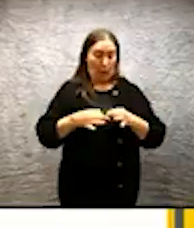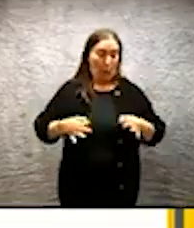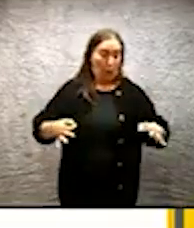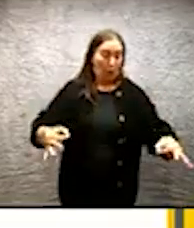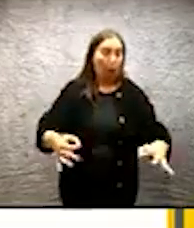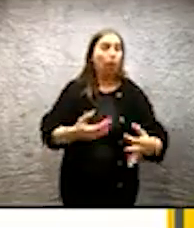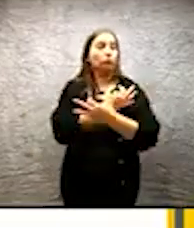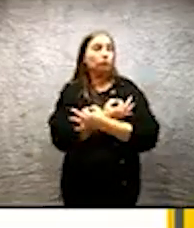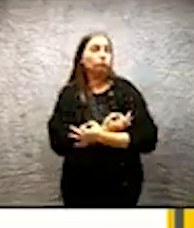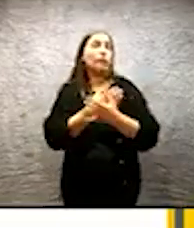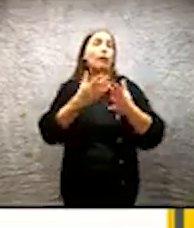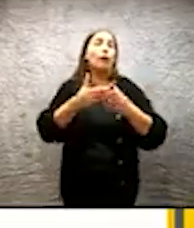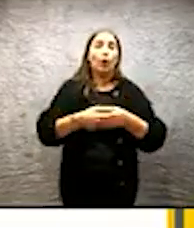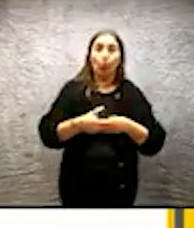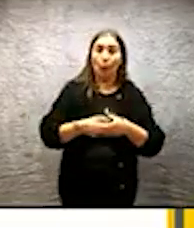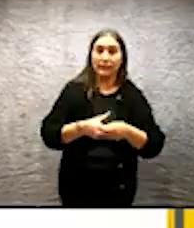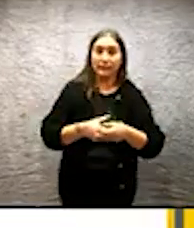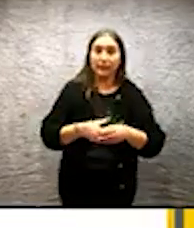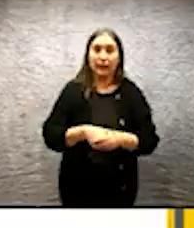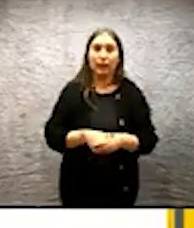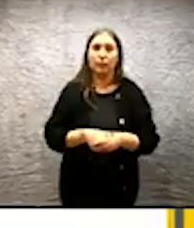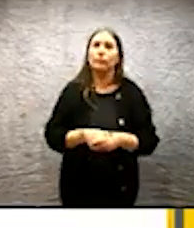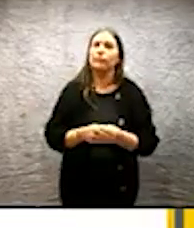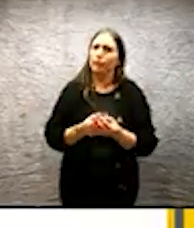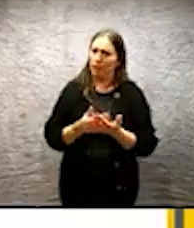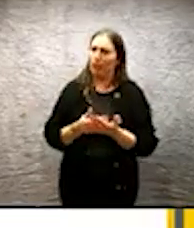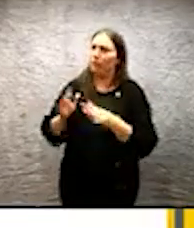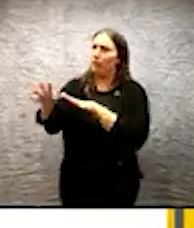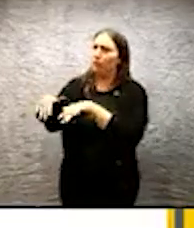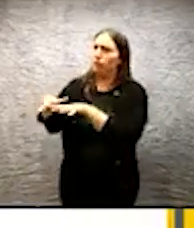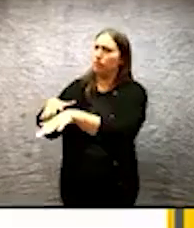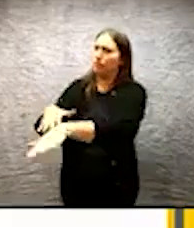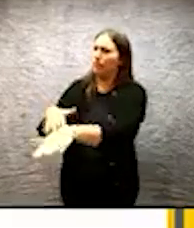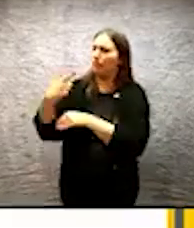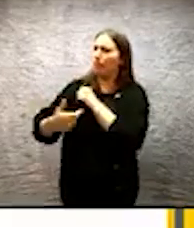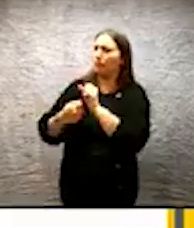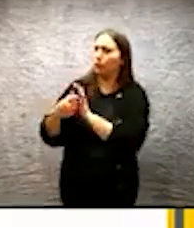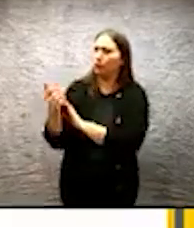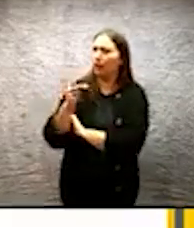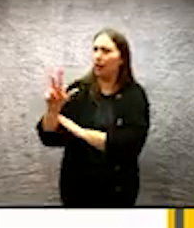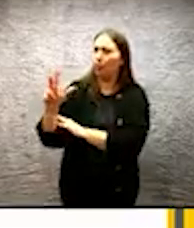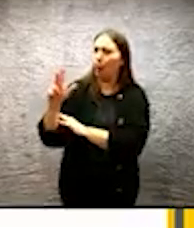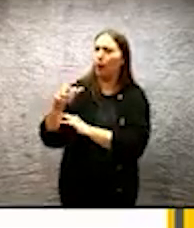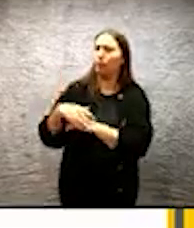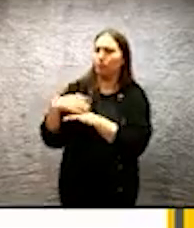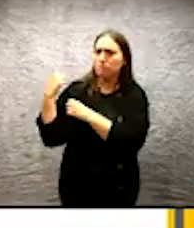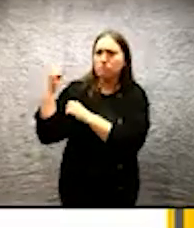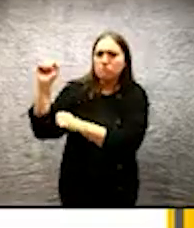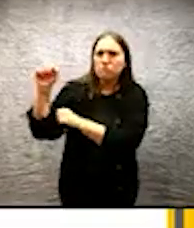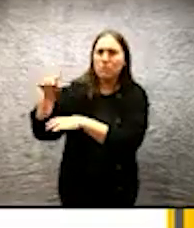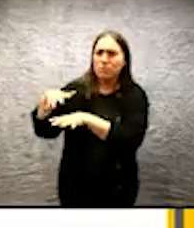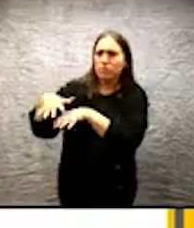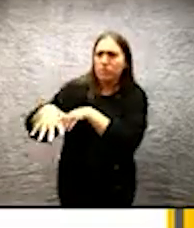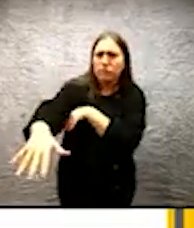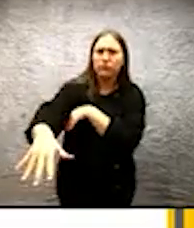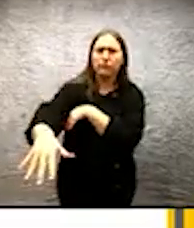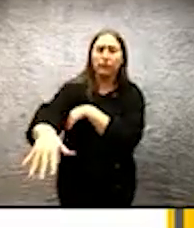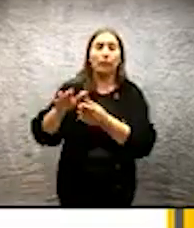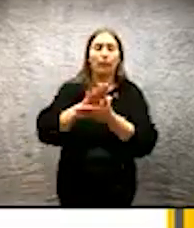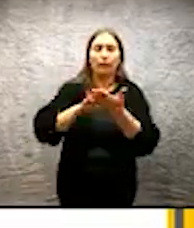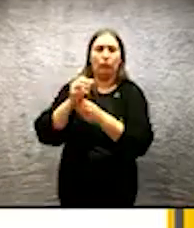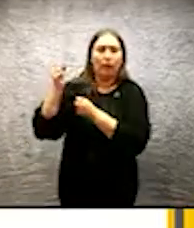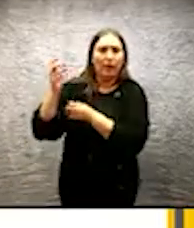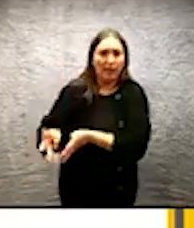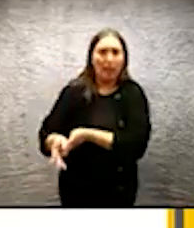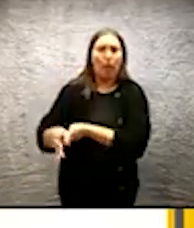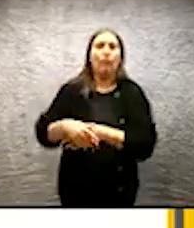et de loisirs, plusieurs manifestations se sont tenues en 2023. Un rassemblement de vieilles voitures qui, pour